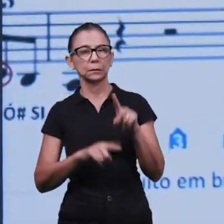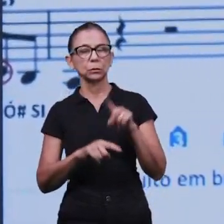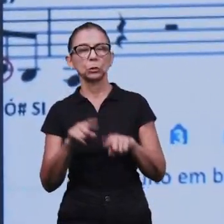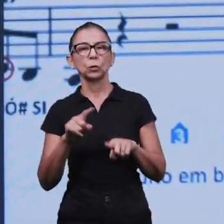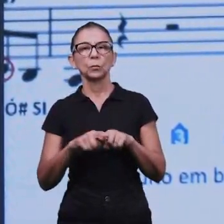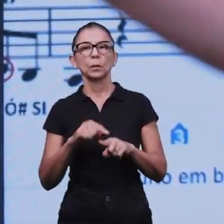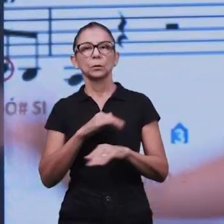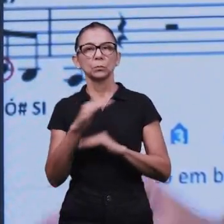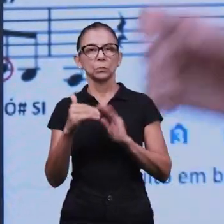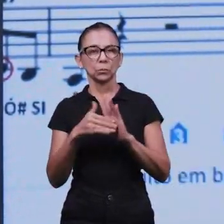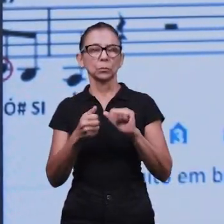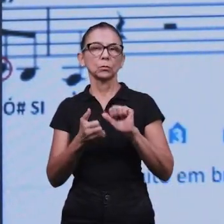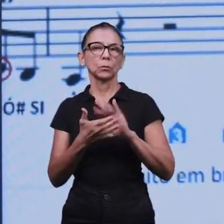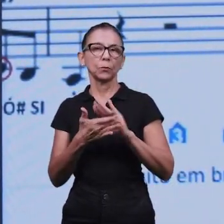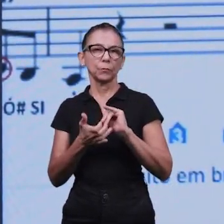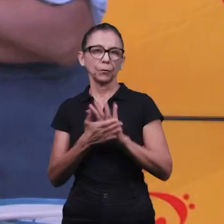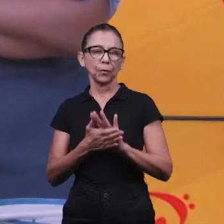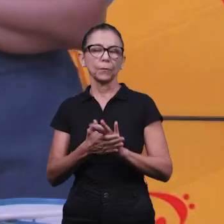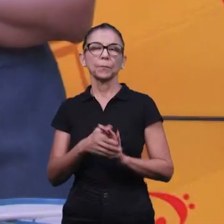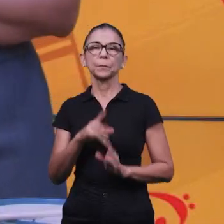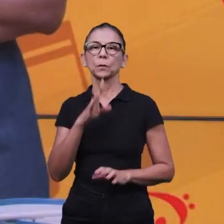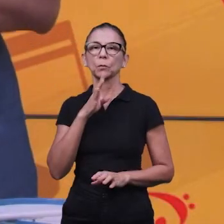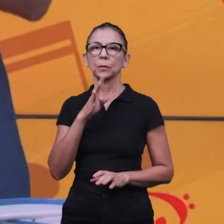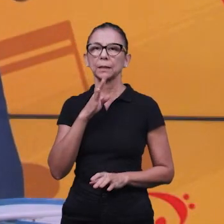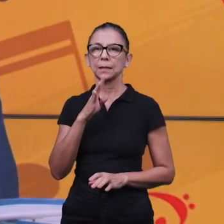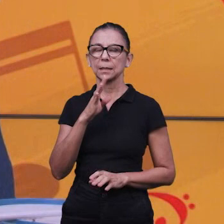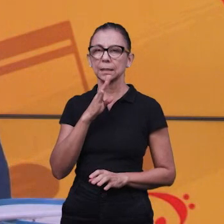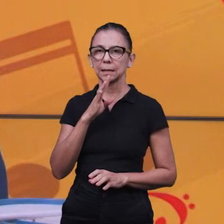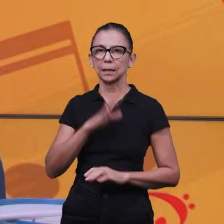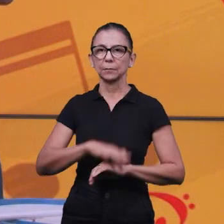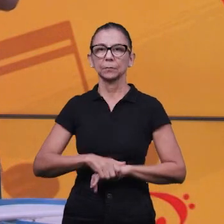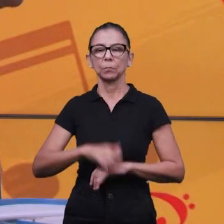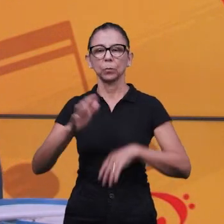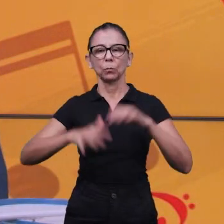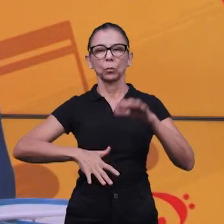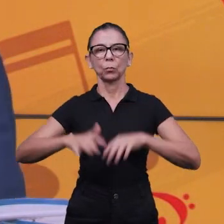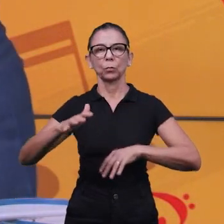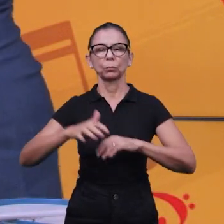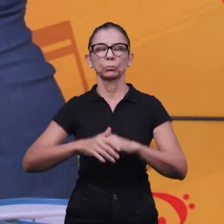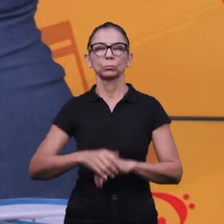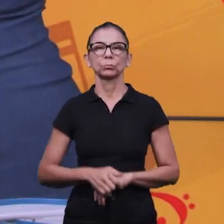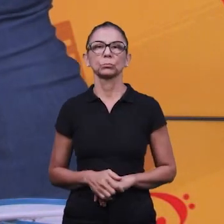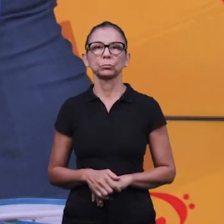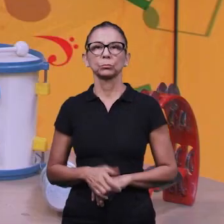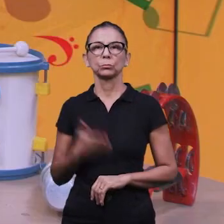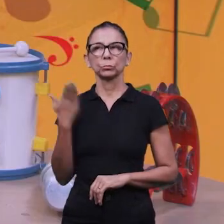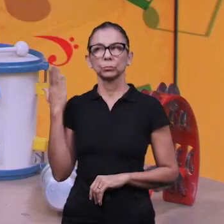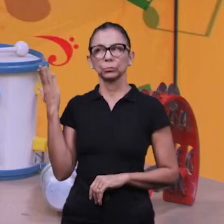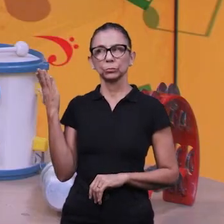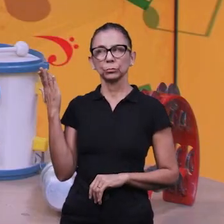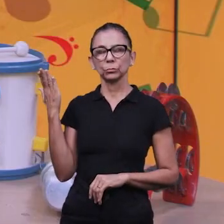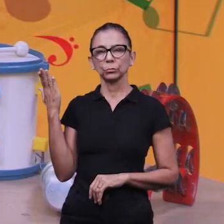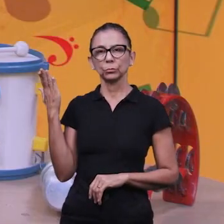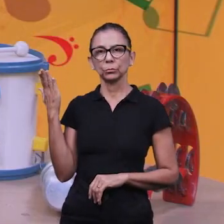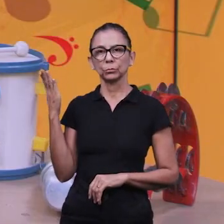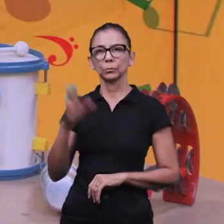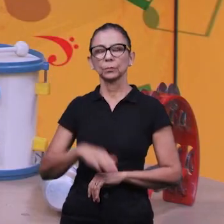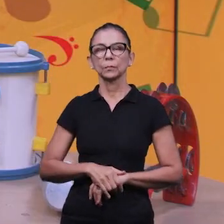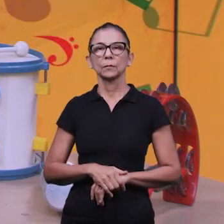et certains instruments vont jouer toute la louange. Maintenant, nous allons connaître comment va être joué au tambour.